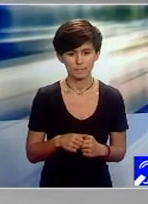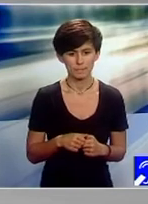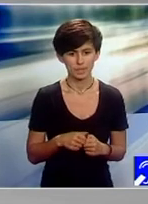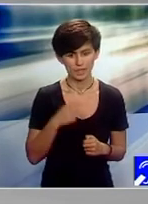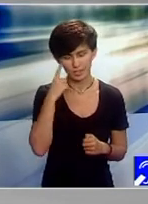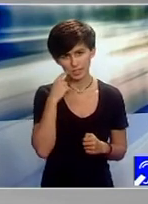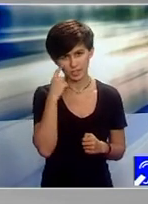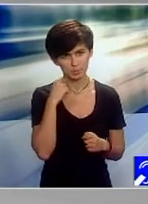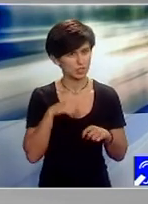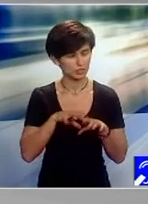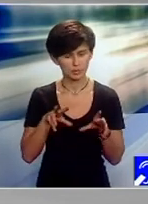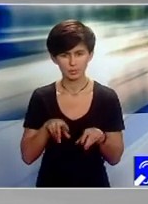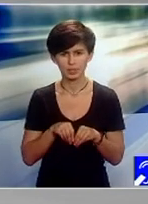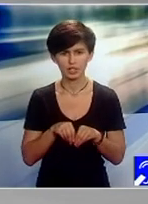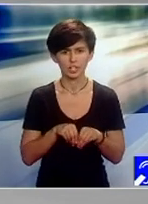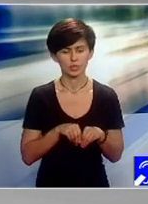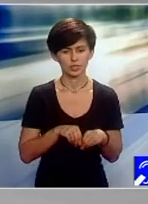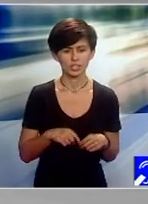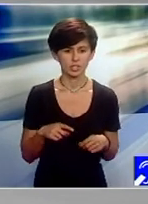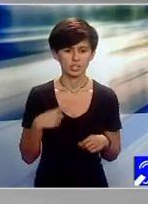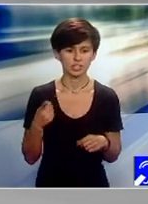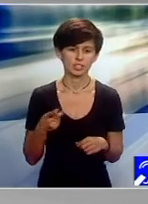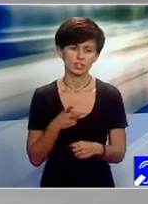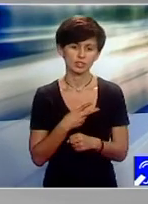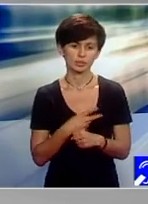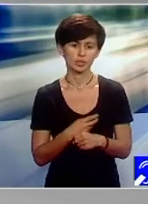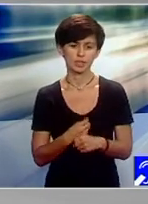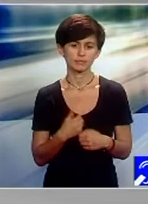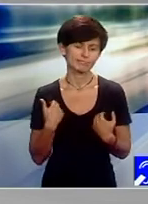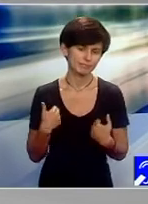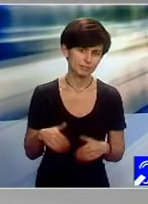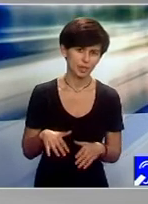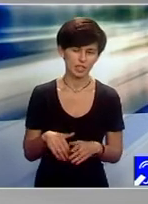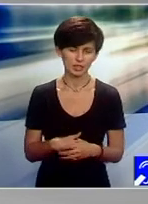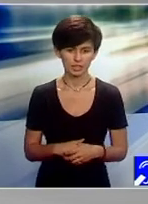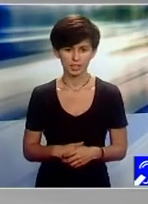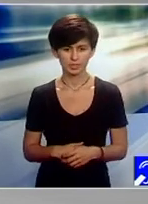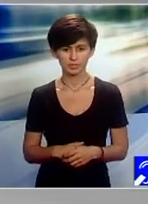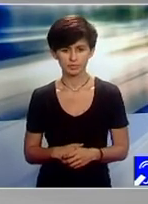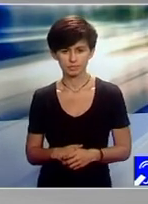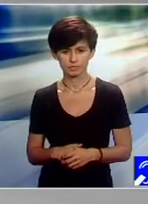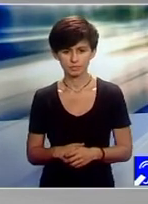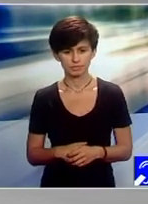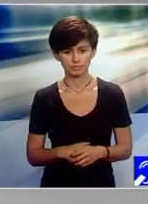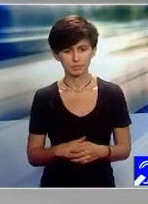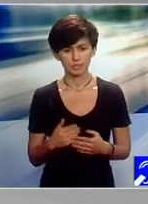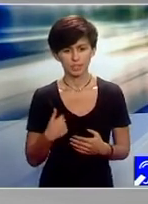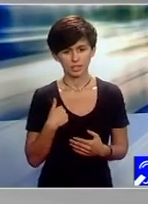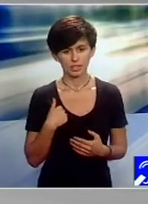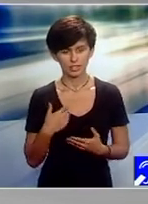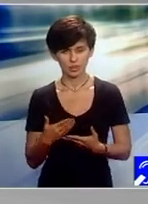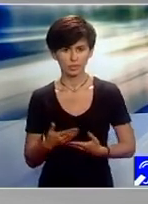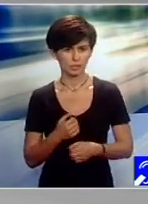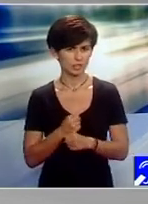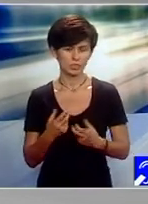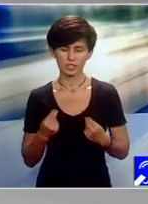Plângem împreună după eșecuri. Da. Îmi dă foarte mare satisfacție. Copiii